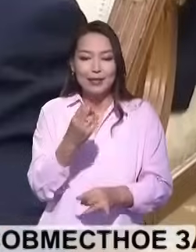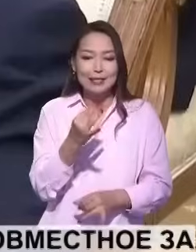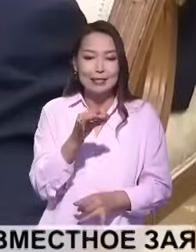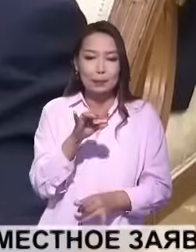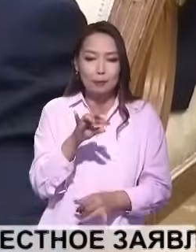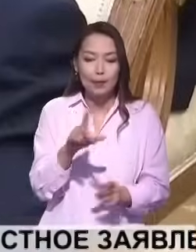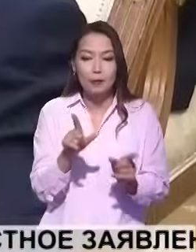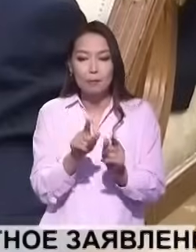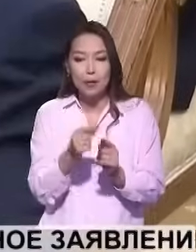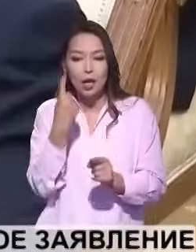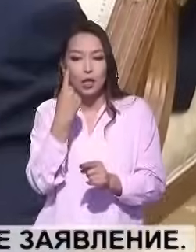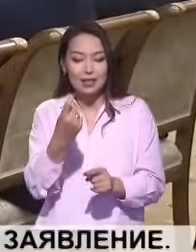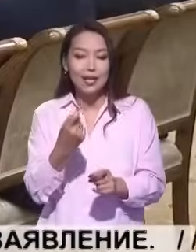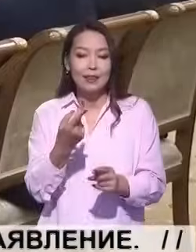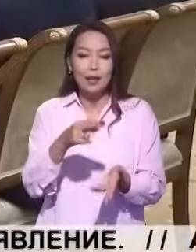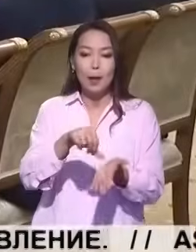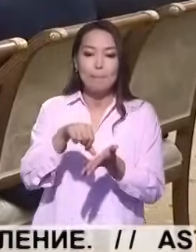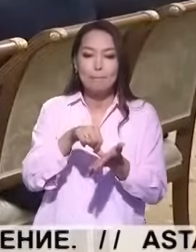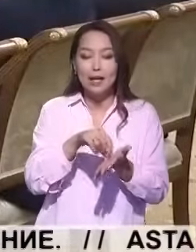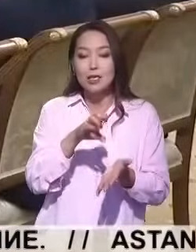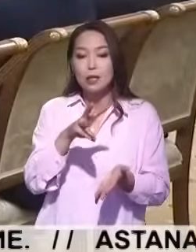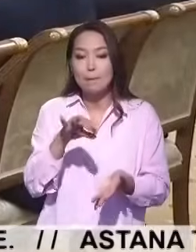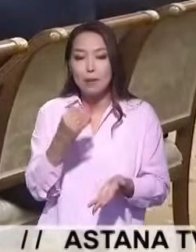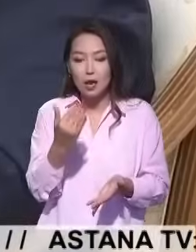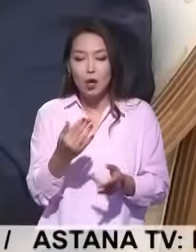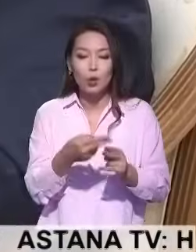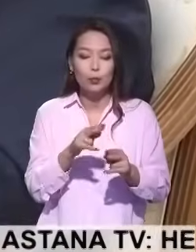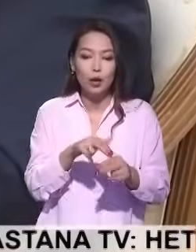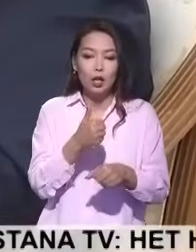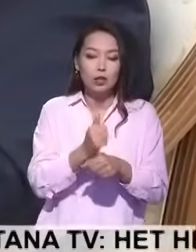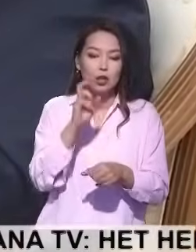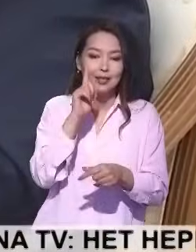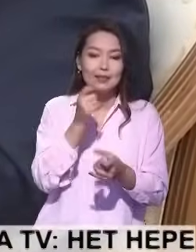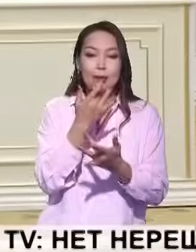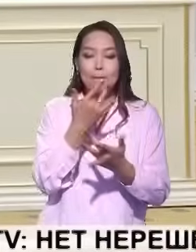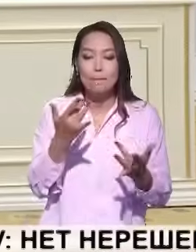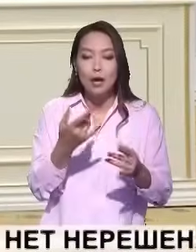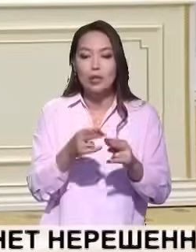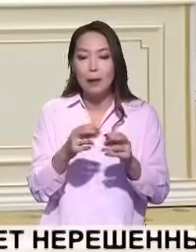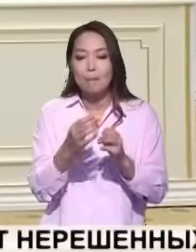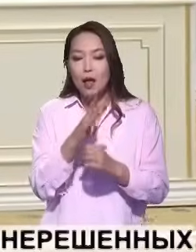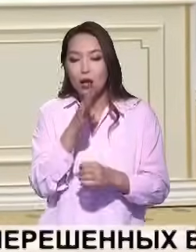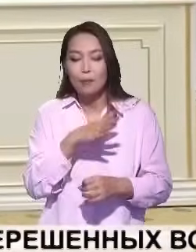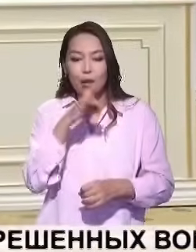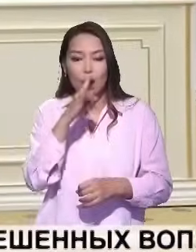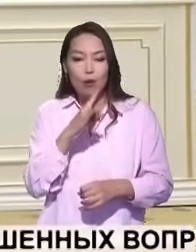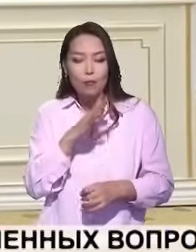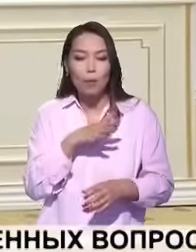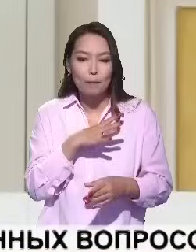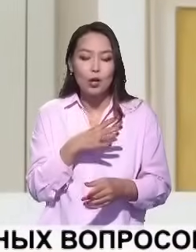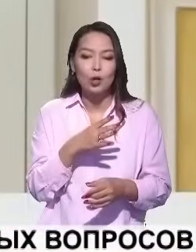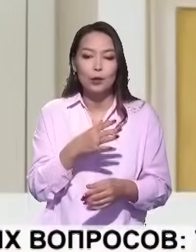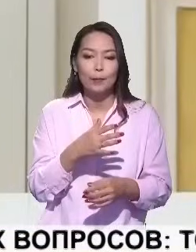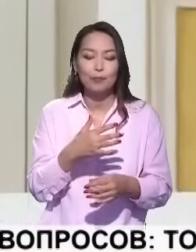выступили совместным заявлением для представителей СМИ. По словам главы нашего государства, за последние 15 лет в Казахстан было привлечено около